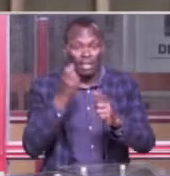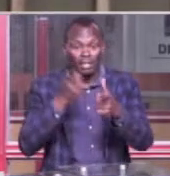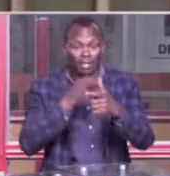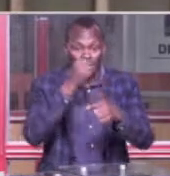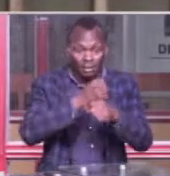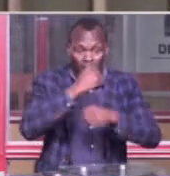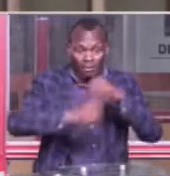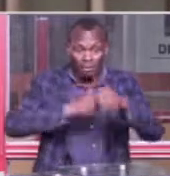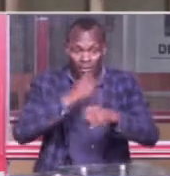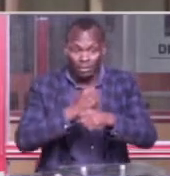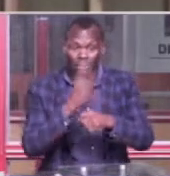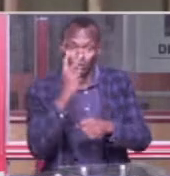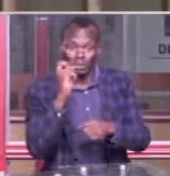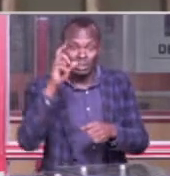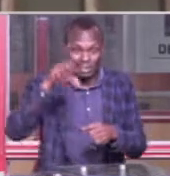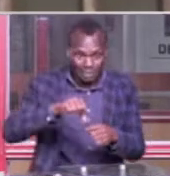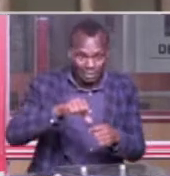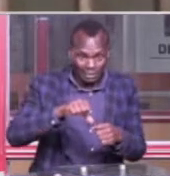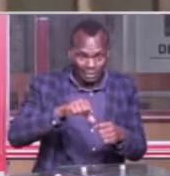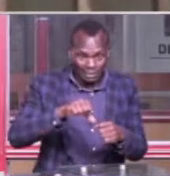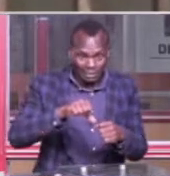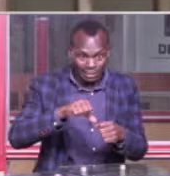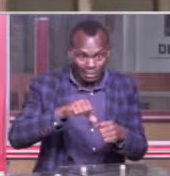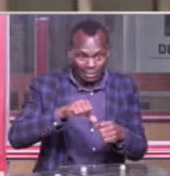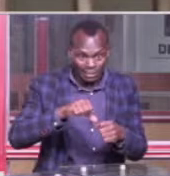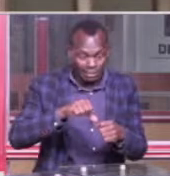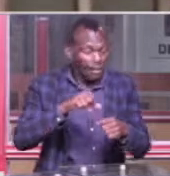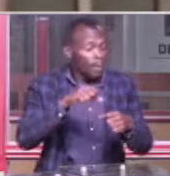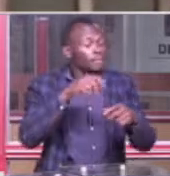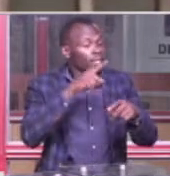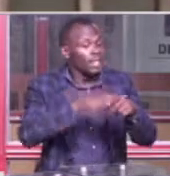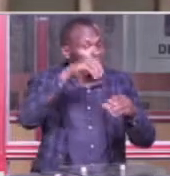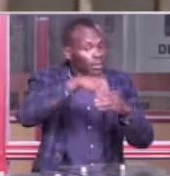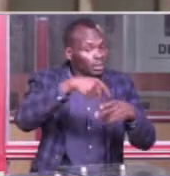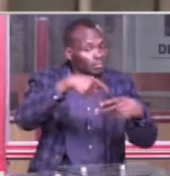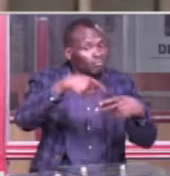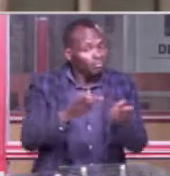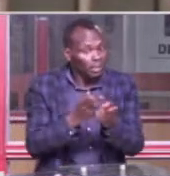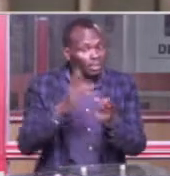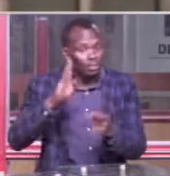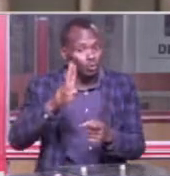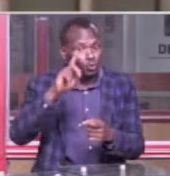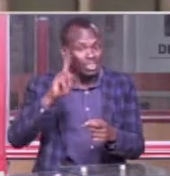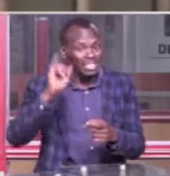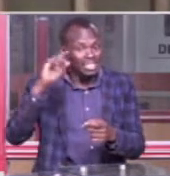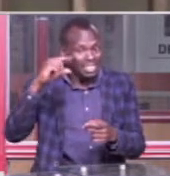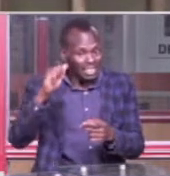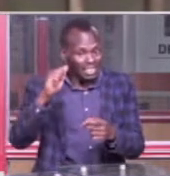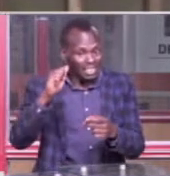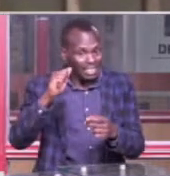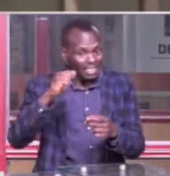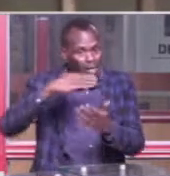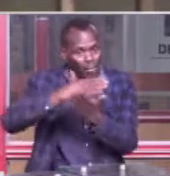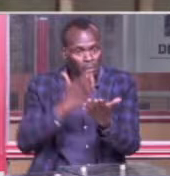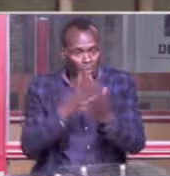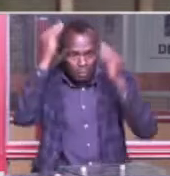mwaka 2019 nga oli e Buziga mu ggombolola y'e Makindye mu Kampala